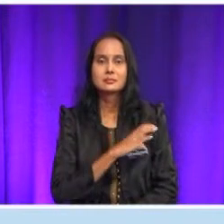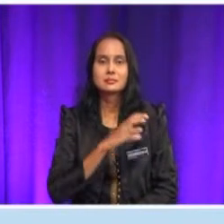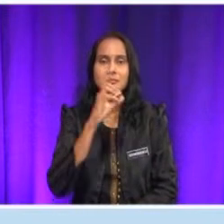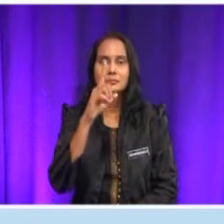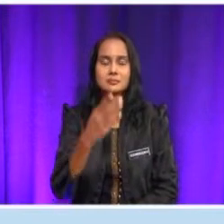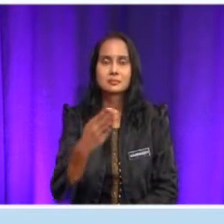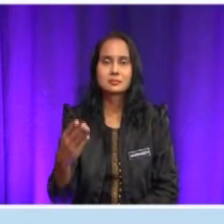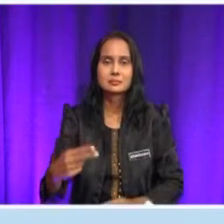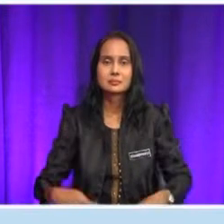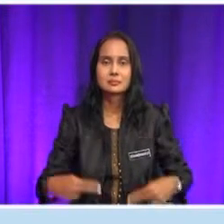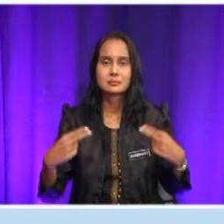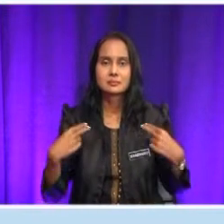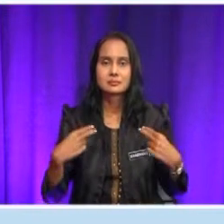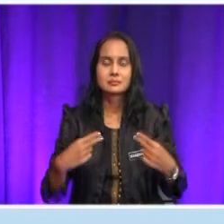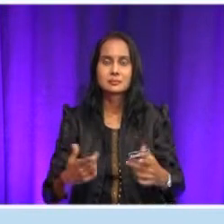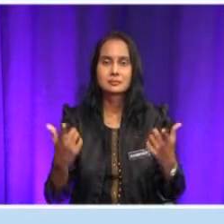adalah